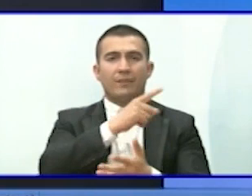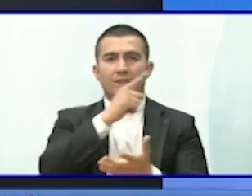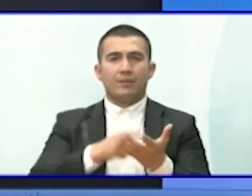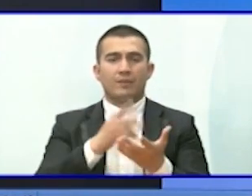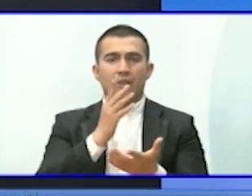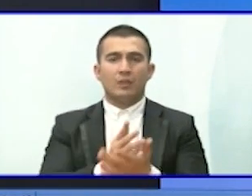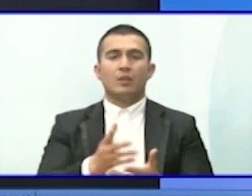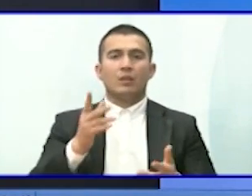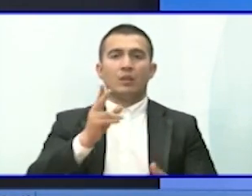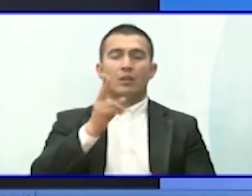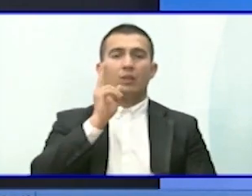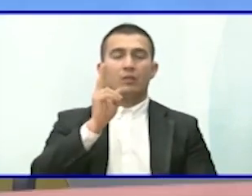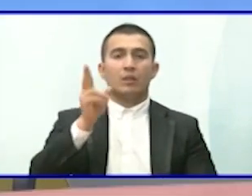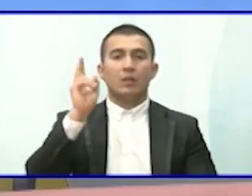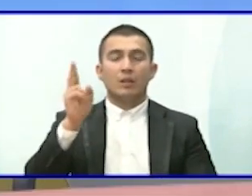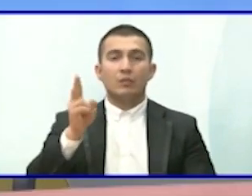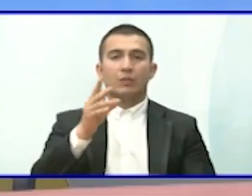кого чего